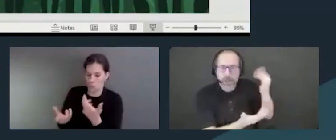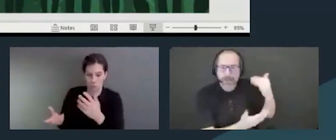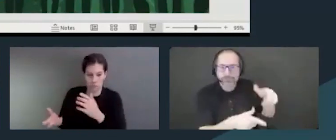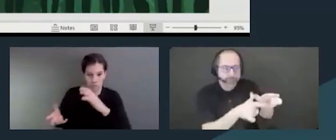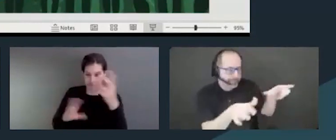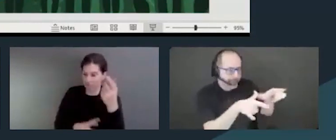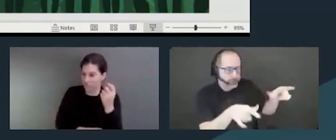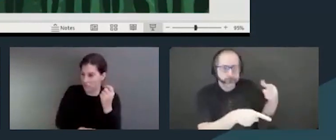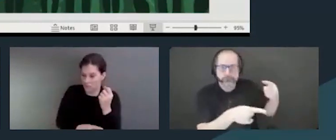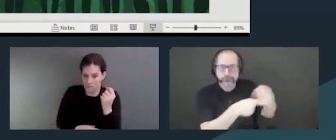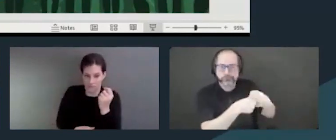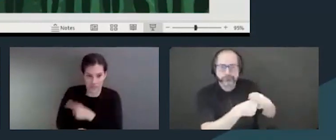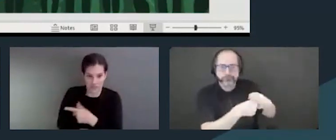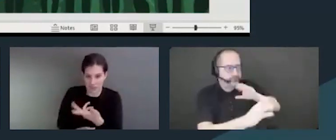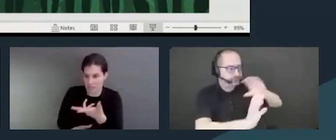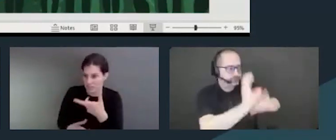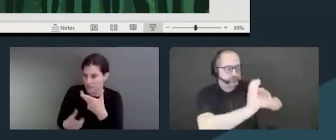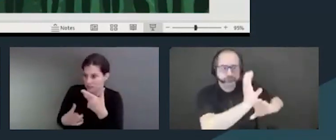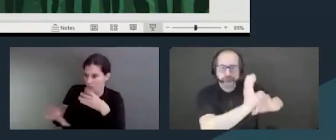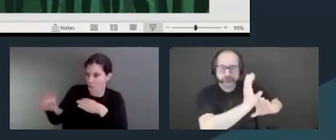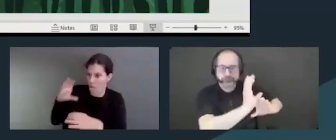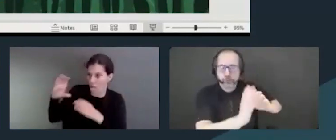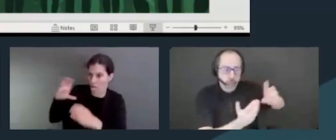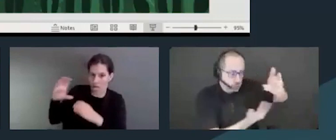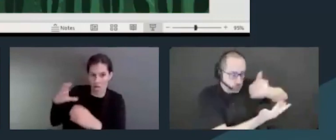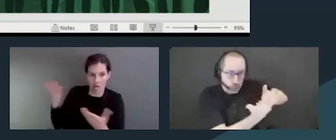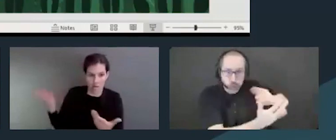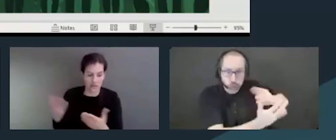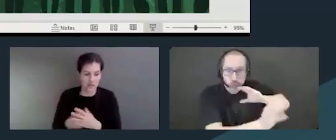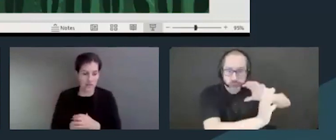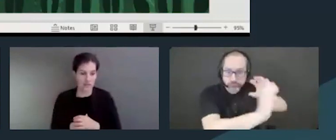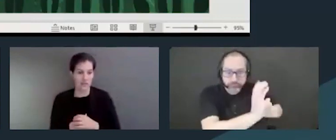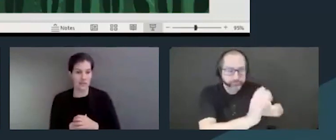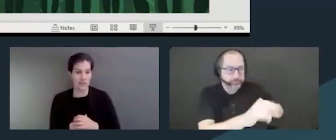non seulement il y a des aspects sociaux, mais aussi